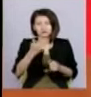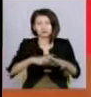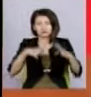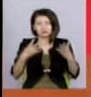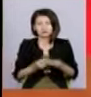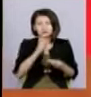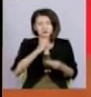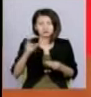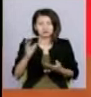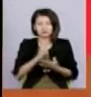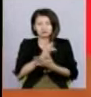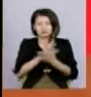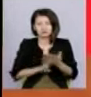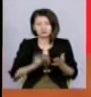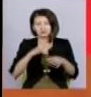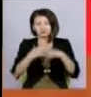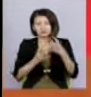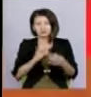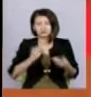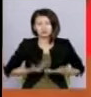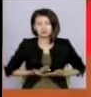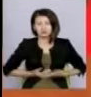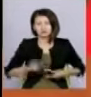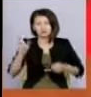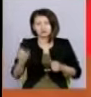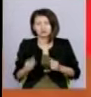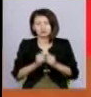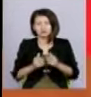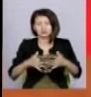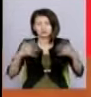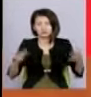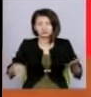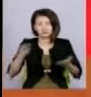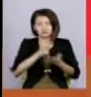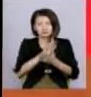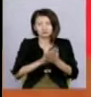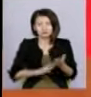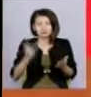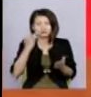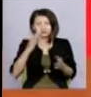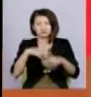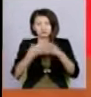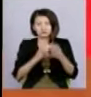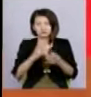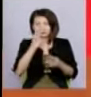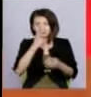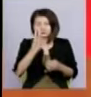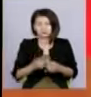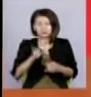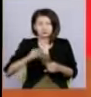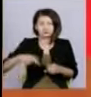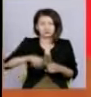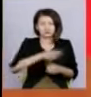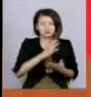дамуына, қоғамдағы адамгершілік қасиеттерді қалыптастыруға үлес қосып келесіздер. Қаламдарыңыз қарымды, жолдарыңыз